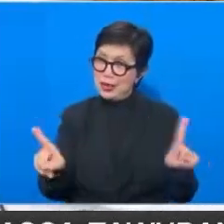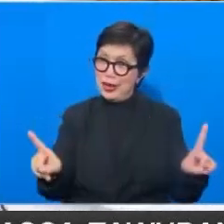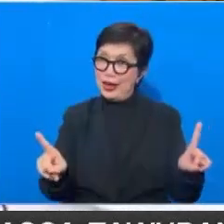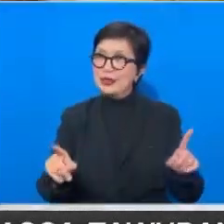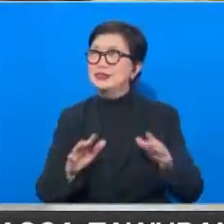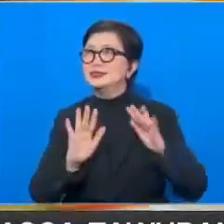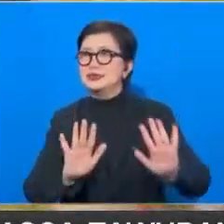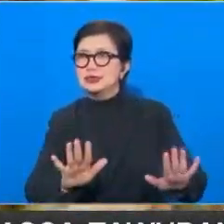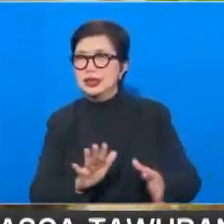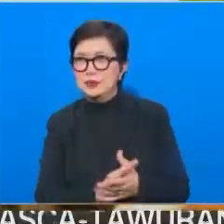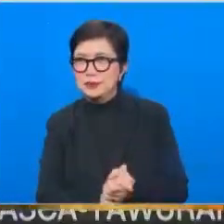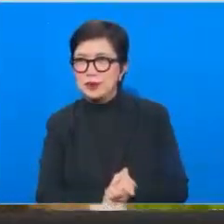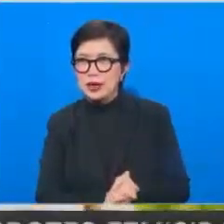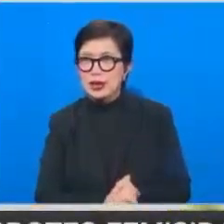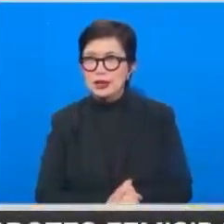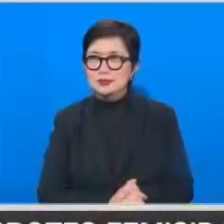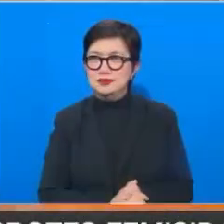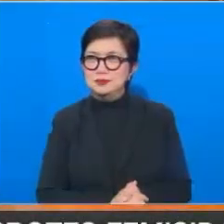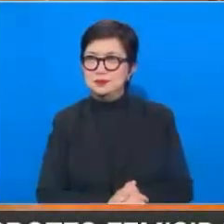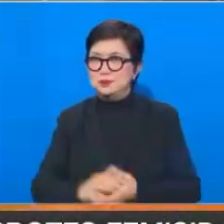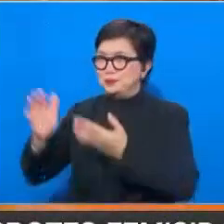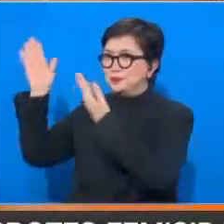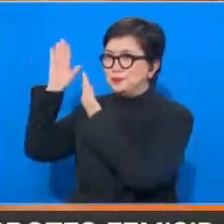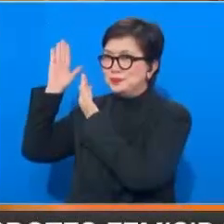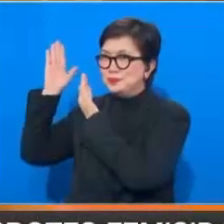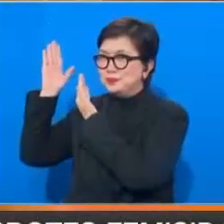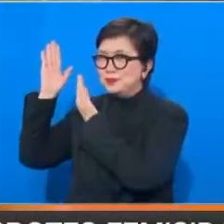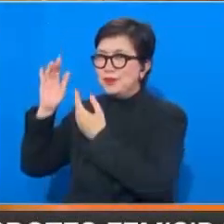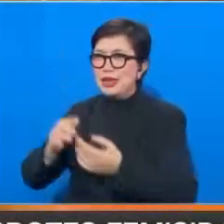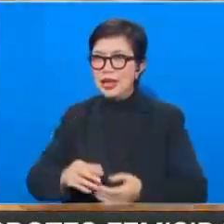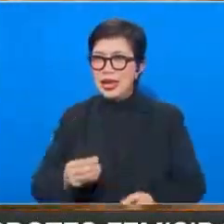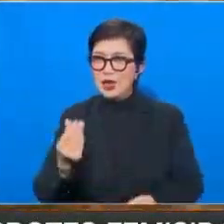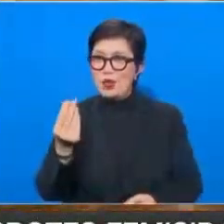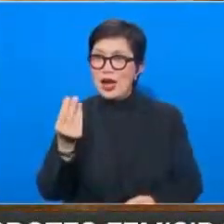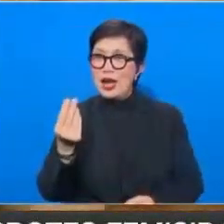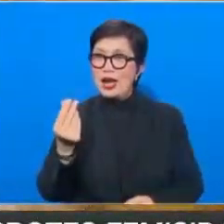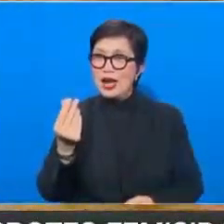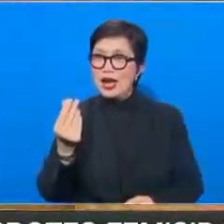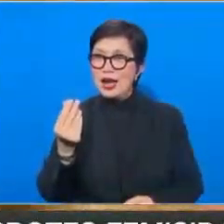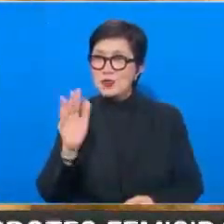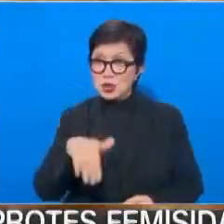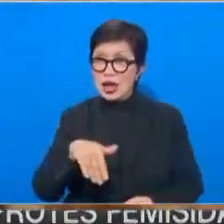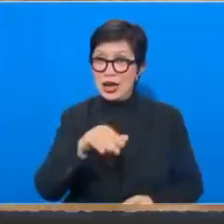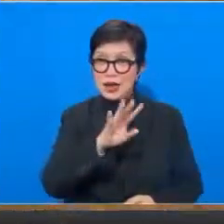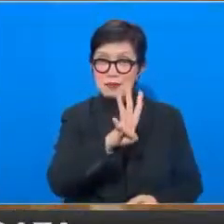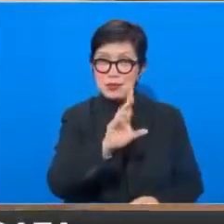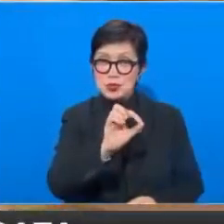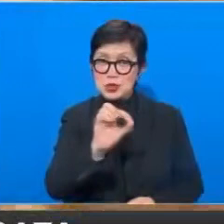Meski disajikan dengan tampilan berkelas, menu berbahan daging domba Garut itu masih ramah di kantong. Harganya mulai Rp40.000